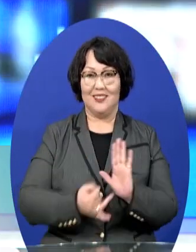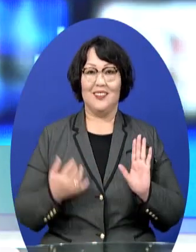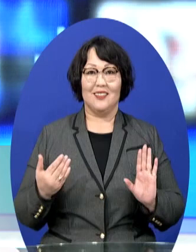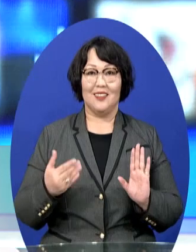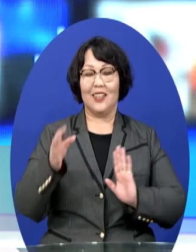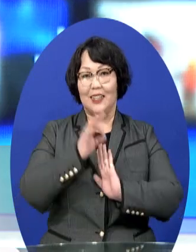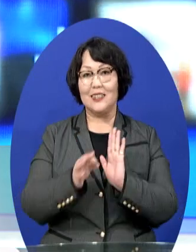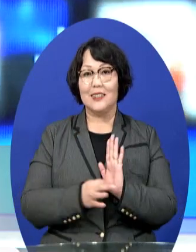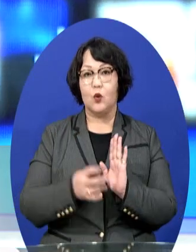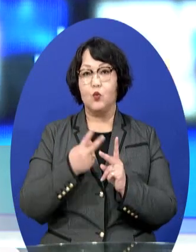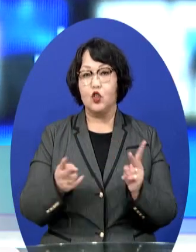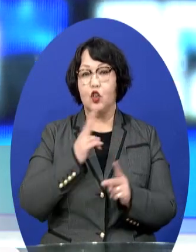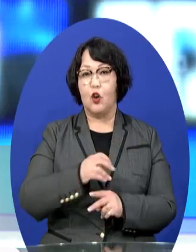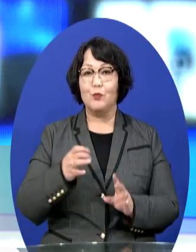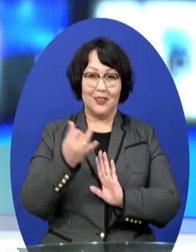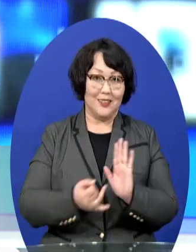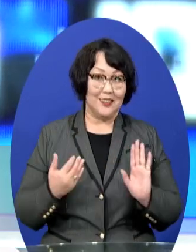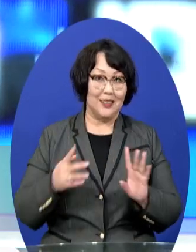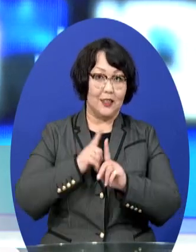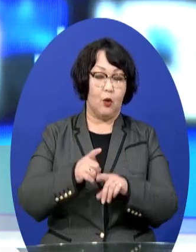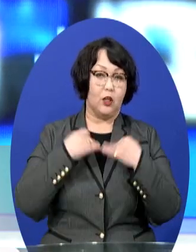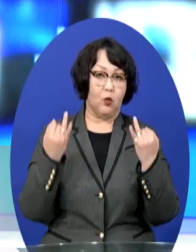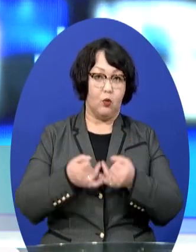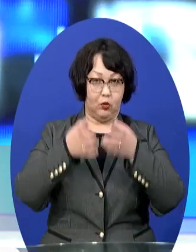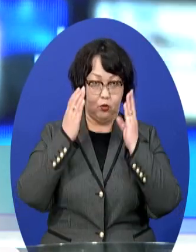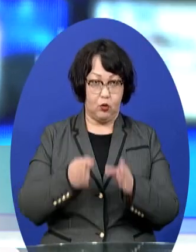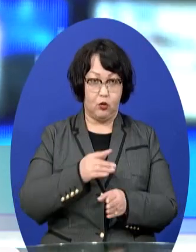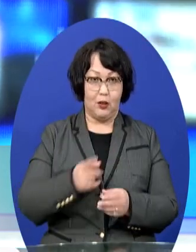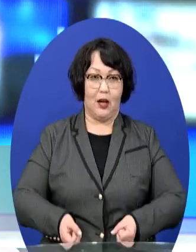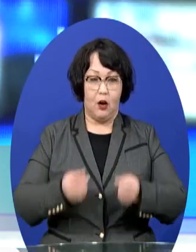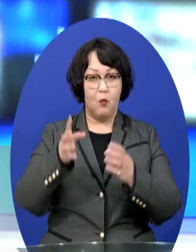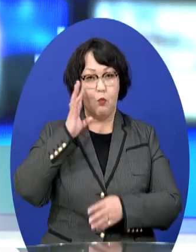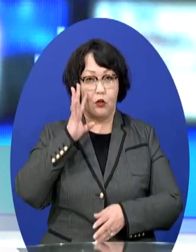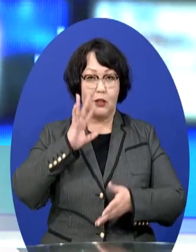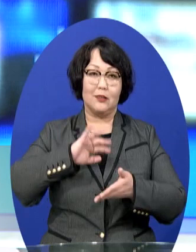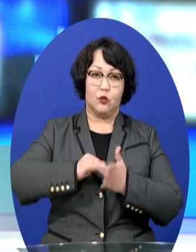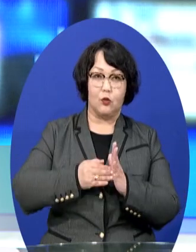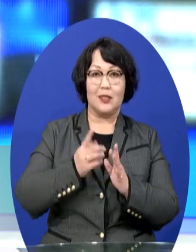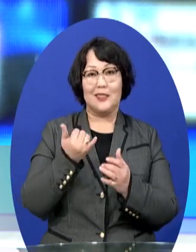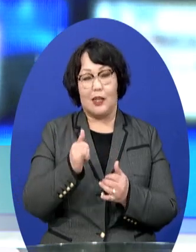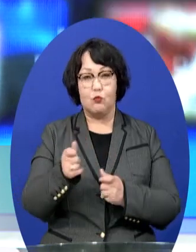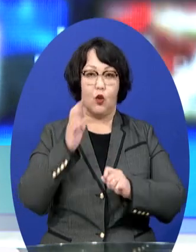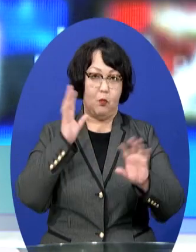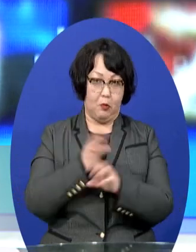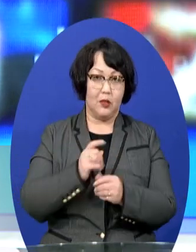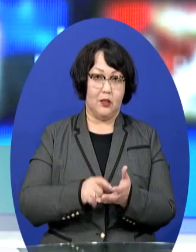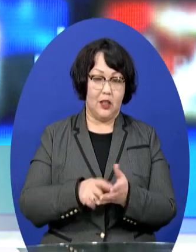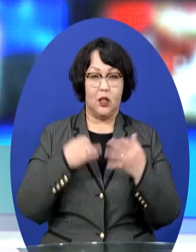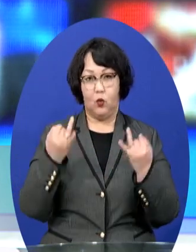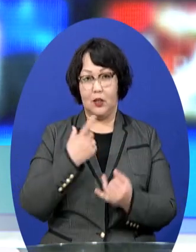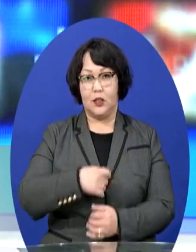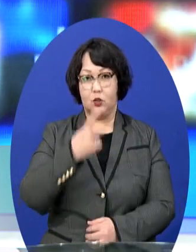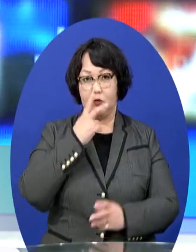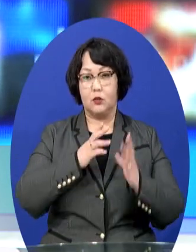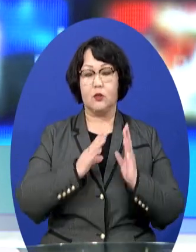хэлэлцлээ. Үндэсний комиссийн илтгэлийн дагуу улсын хурал тогтоол гаргаж бодлогын зарим зохицуулалтыг хийх хэрэгтэй гэсэн байр сууринаас улсын хурлын гишүүд хандж